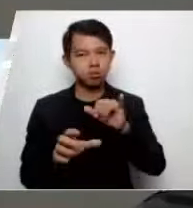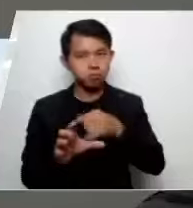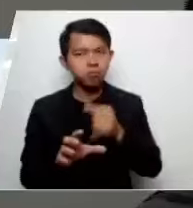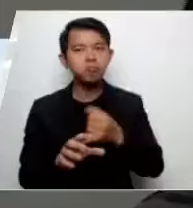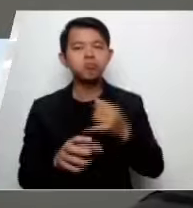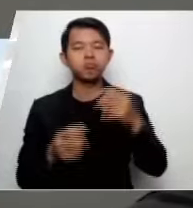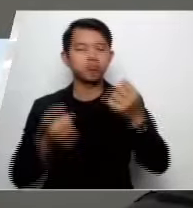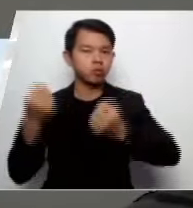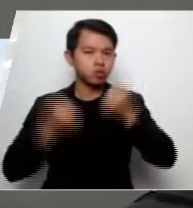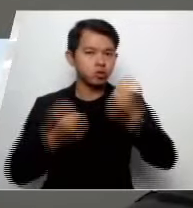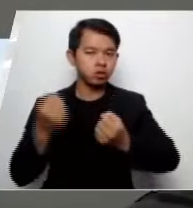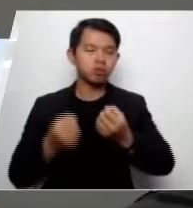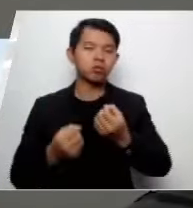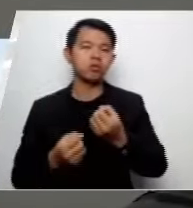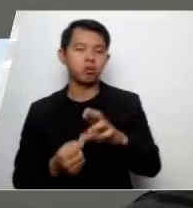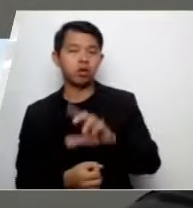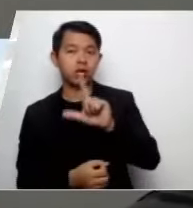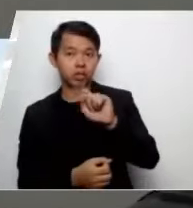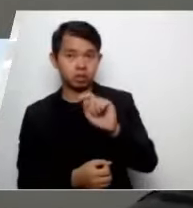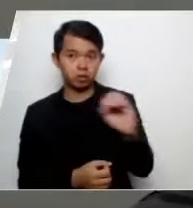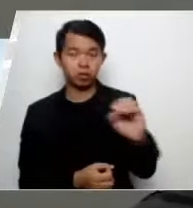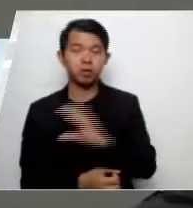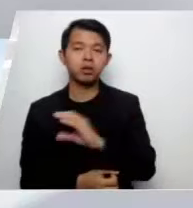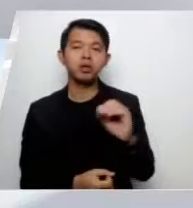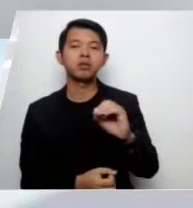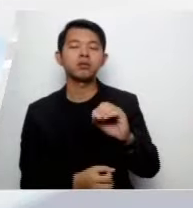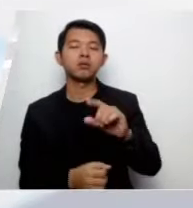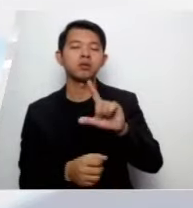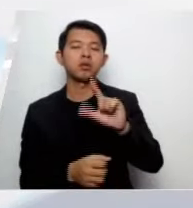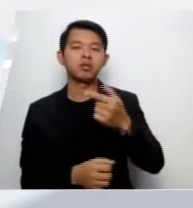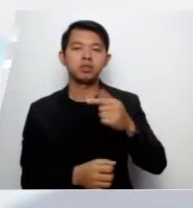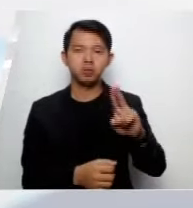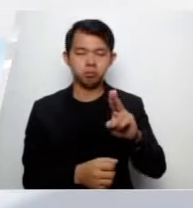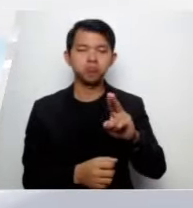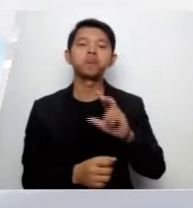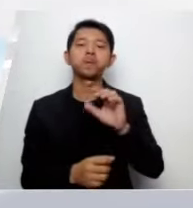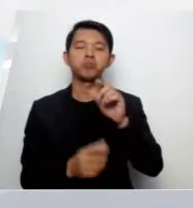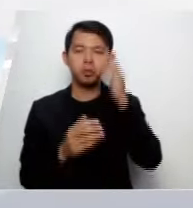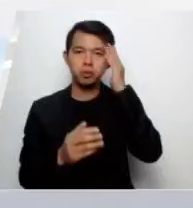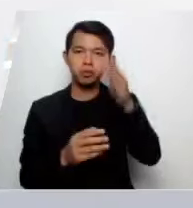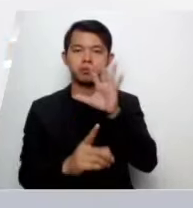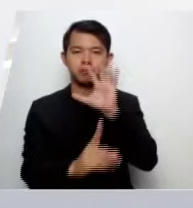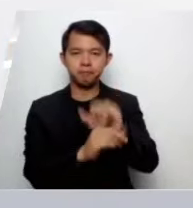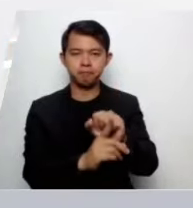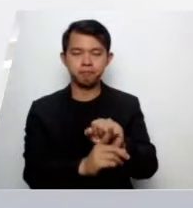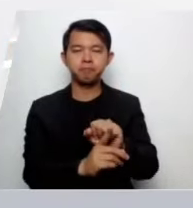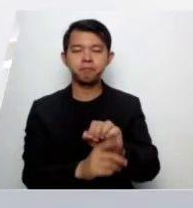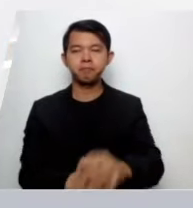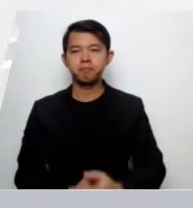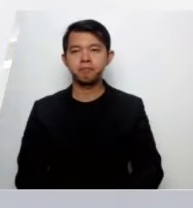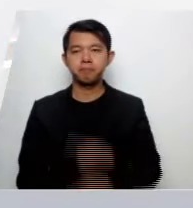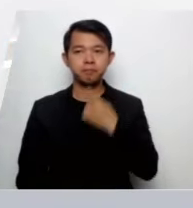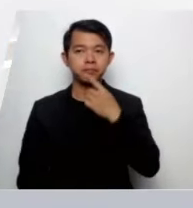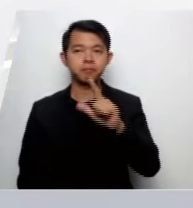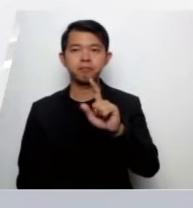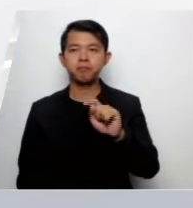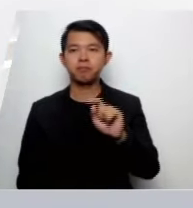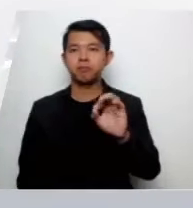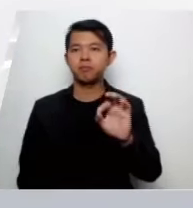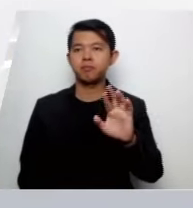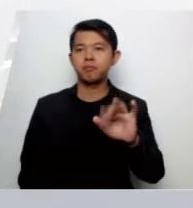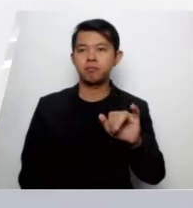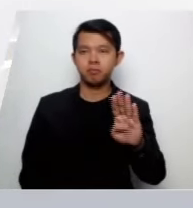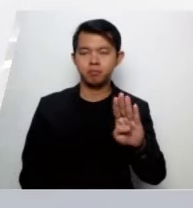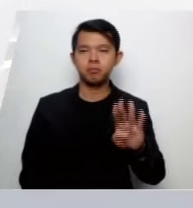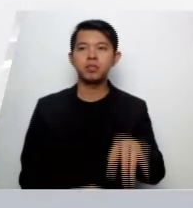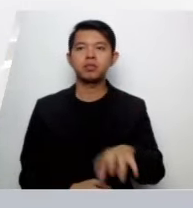local government unit na po ang huhuli sa inyo. Sabi ng LTFRB, mahigit 77% ng mga pampublikong sasakyan